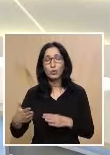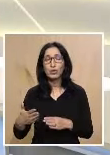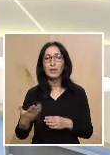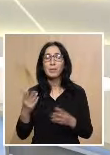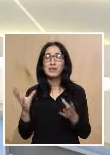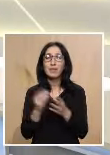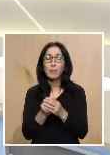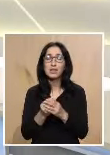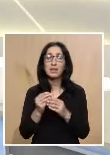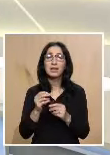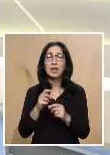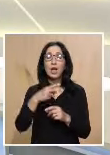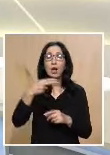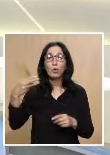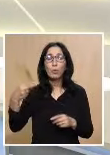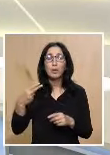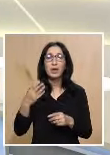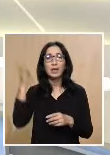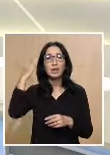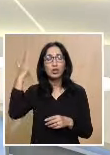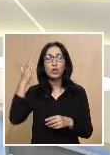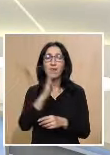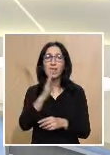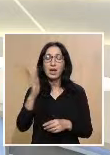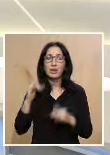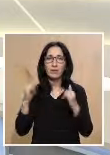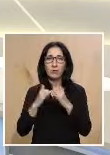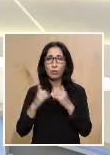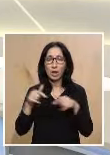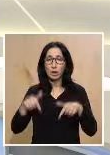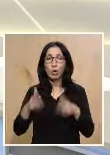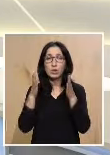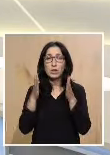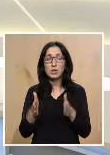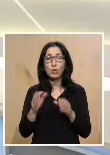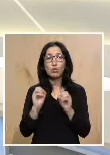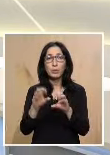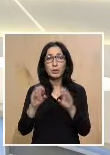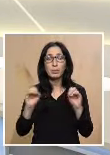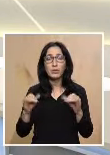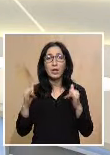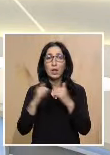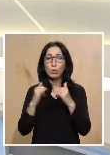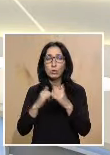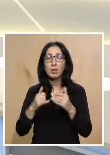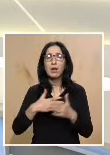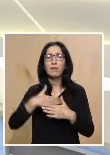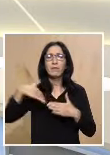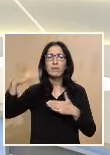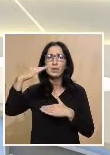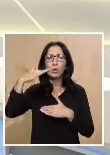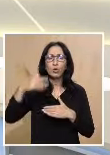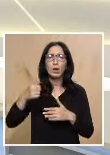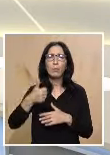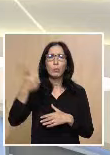Продължаваме с съвместната ни рубрика с Държавен архив Русе. Този сезон тя ще бъде посветена на русенци с високи постижения в